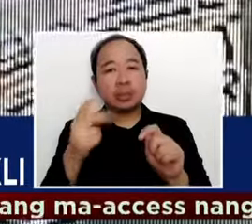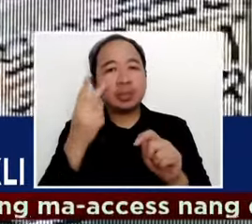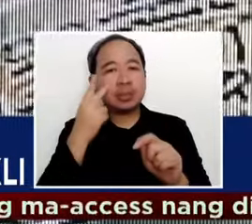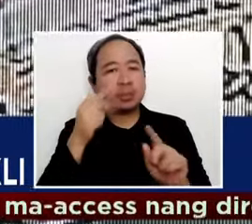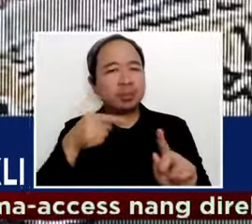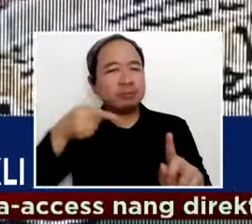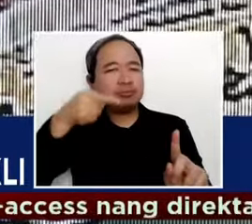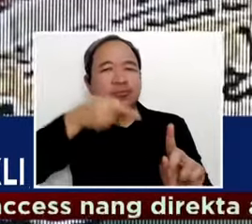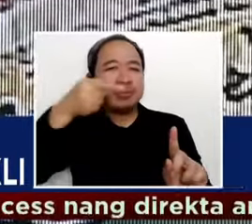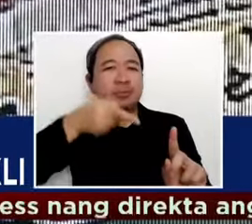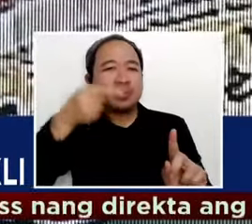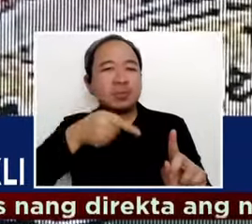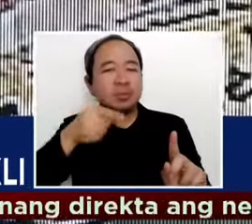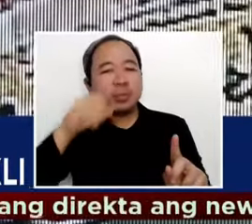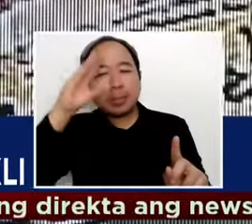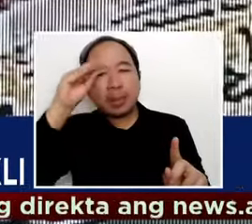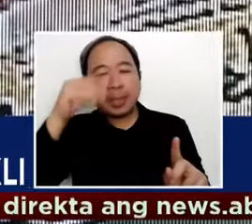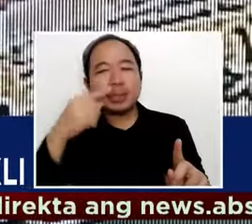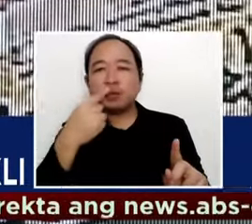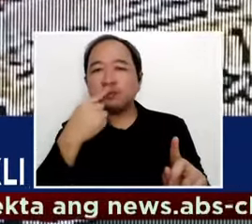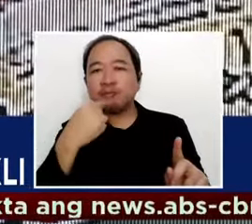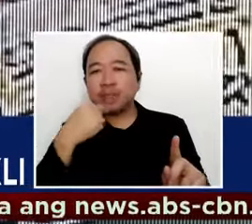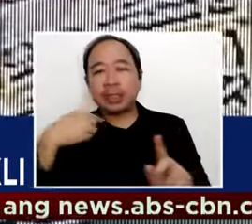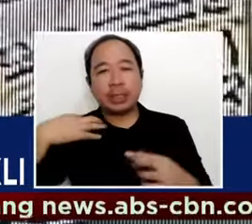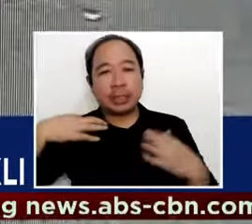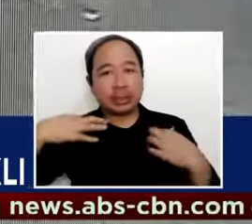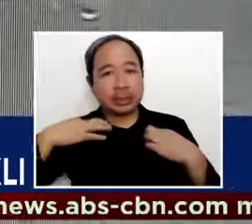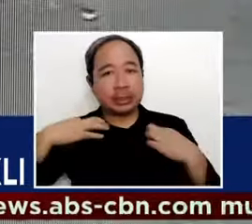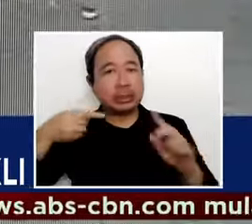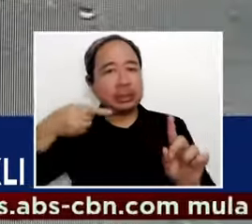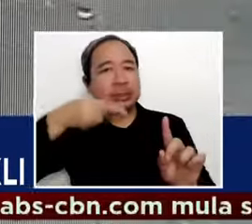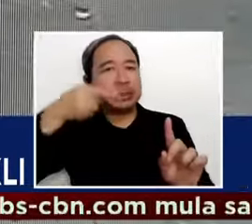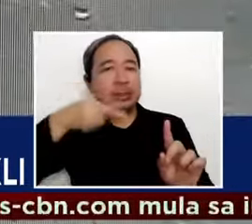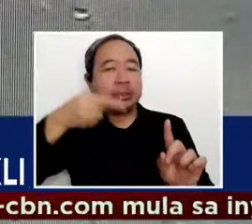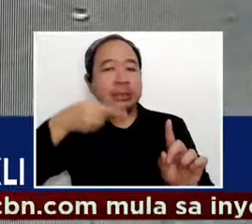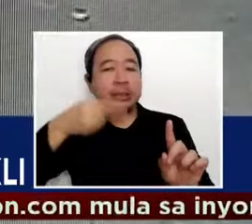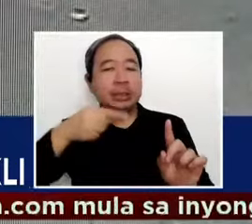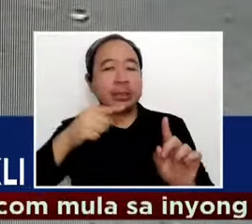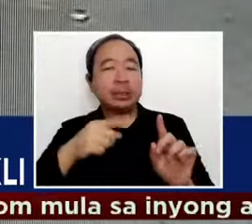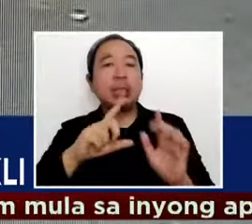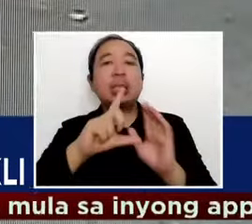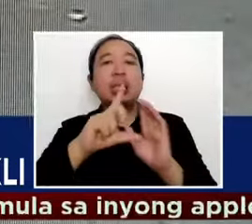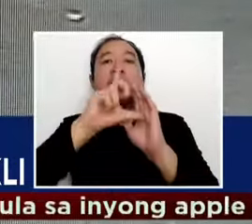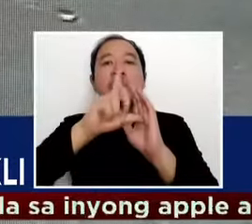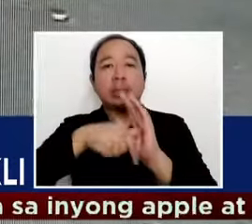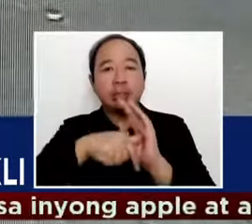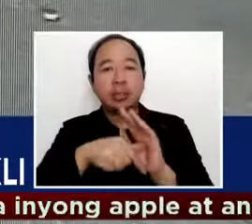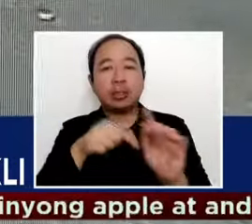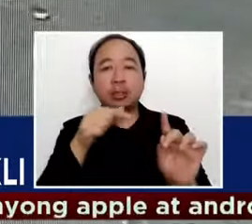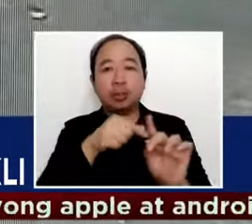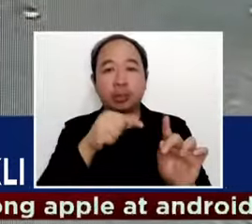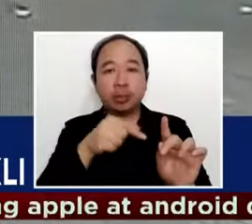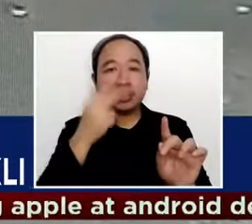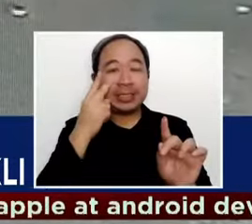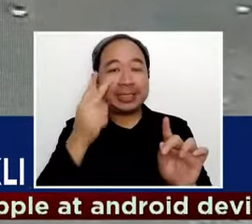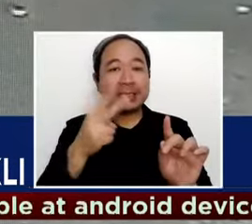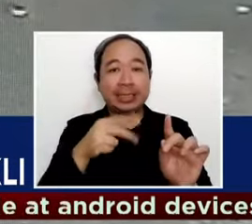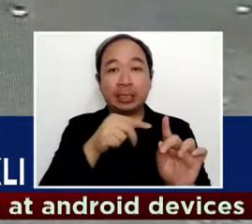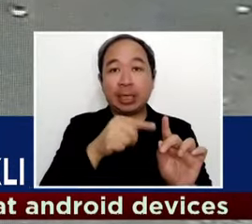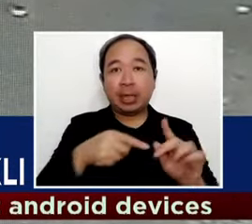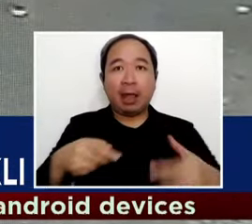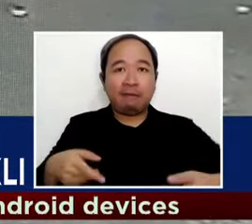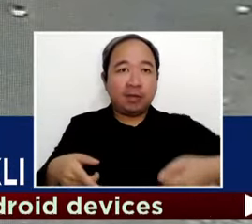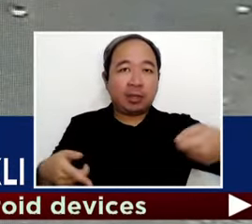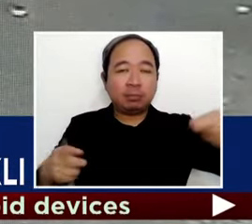tila pinagsasabihan ng lalaking nakapulang t-shirt ang tendero ng mangga. Sa gitna ng bangayan, biglang dumampot ang patalimang tendero at